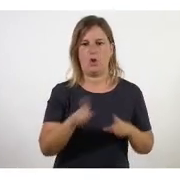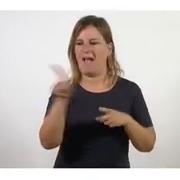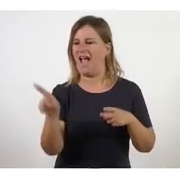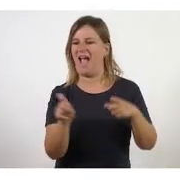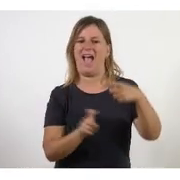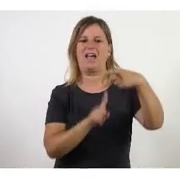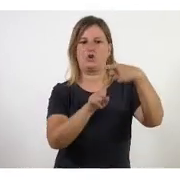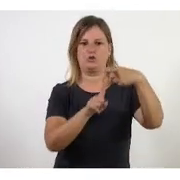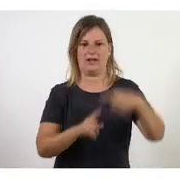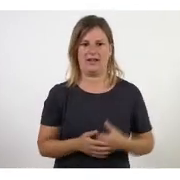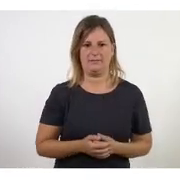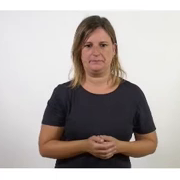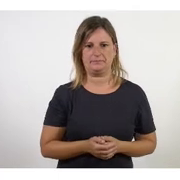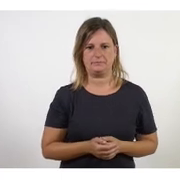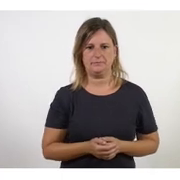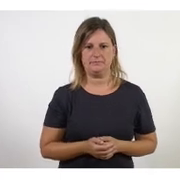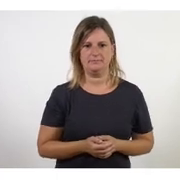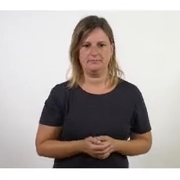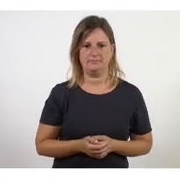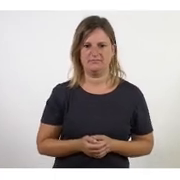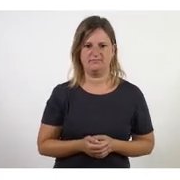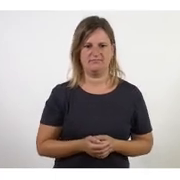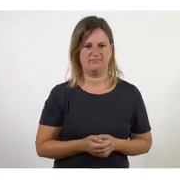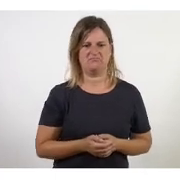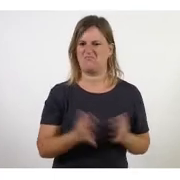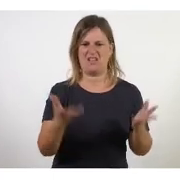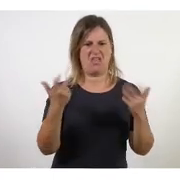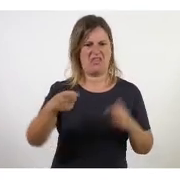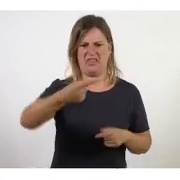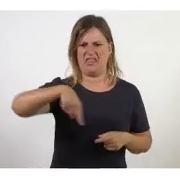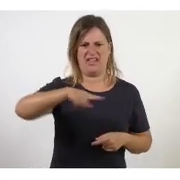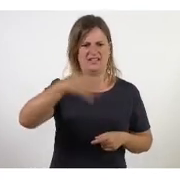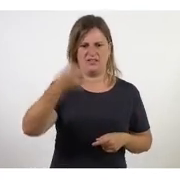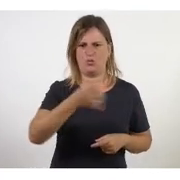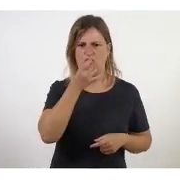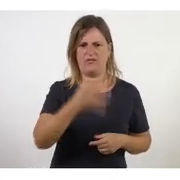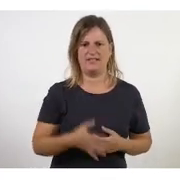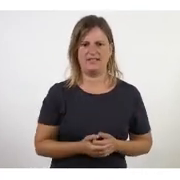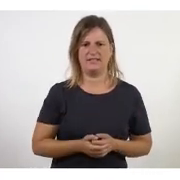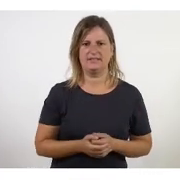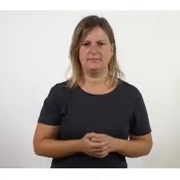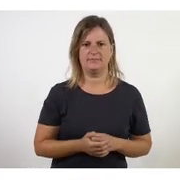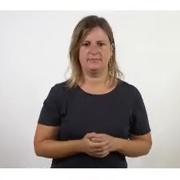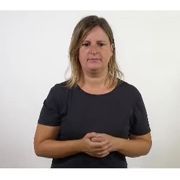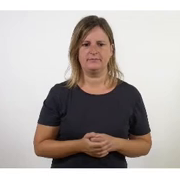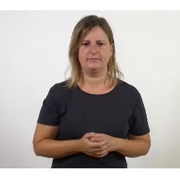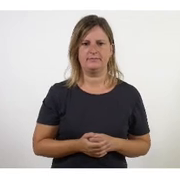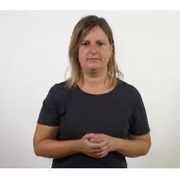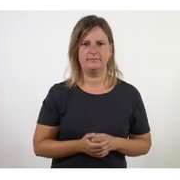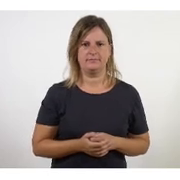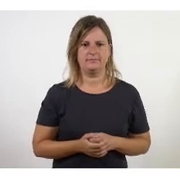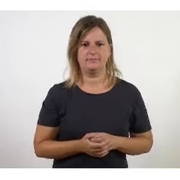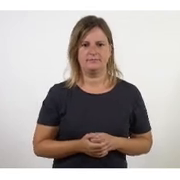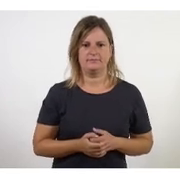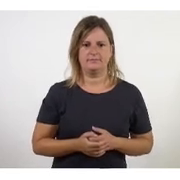Vale? Sí, amb una miqueta de gràcia ja veureu que de seguida ho fareu superràpid. I pràctica.